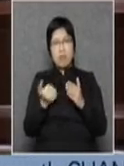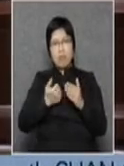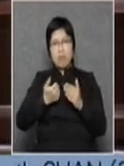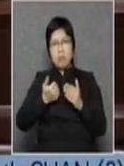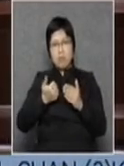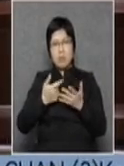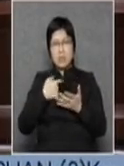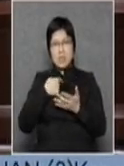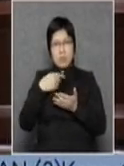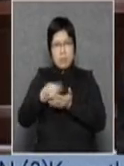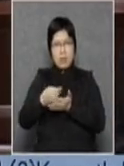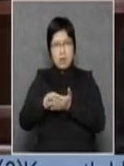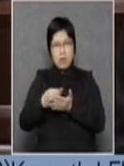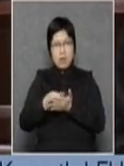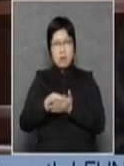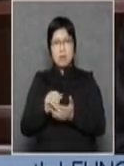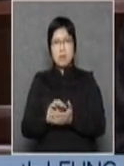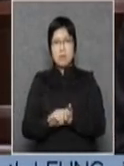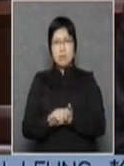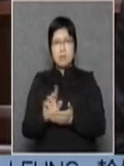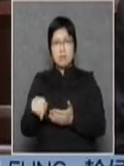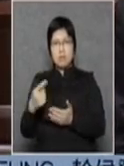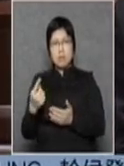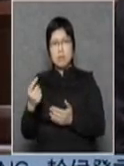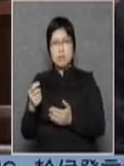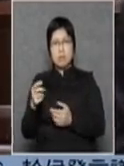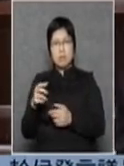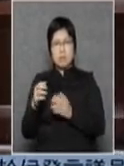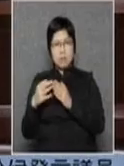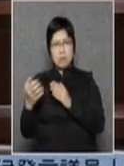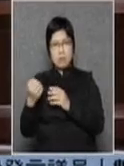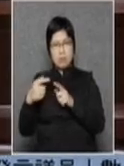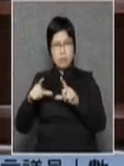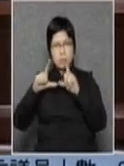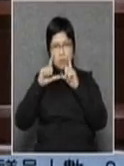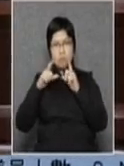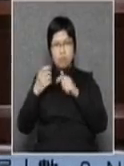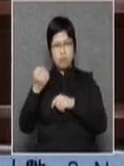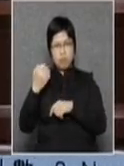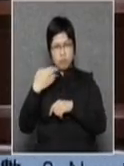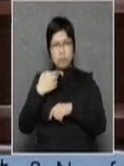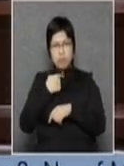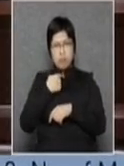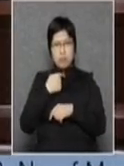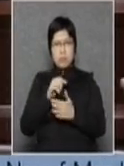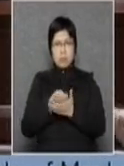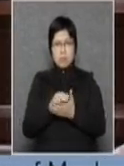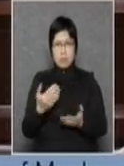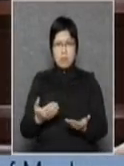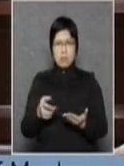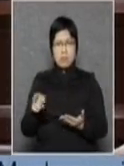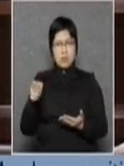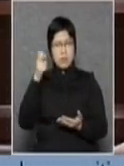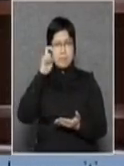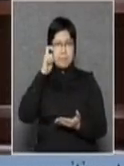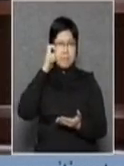的需要。再者，我希望局長稍後回應的時候都可以說一說，其實現在他都是在